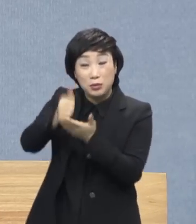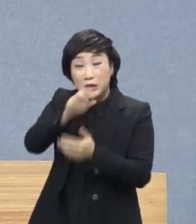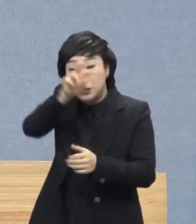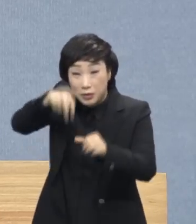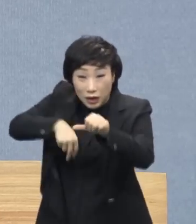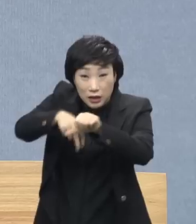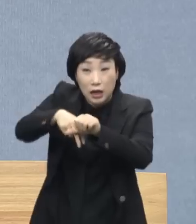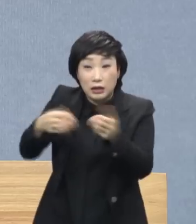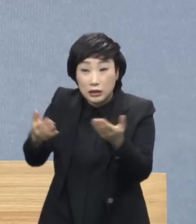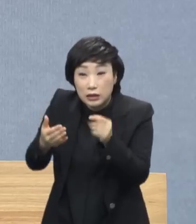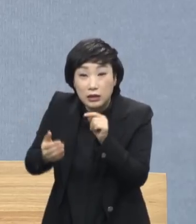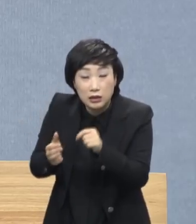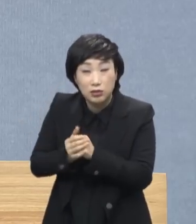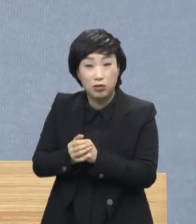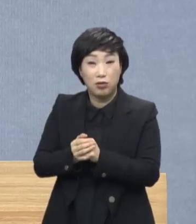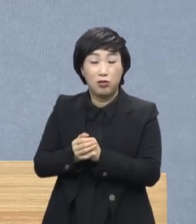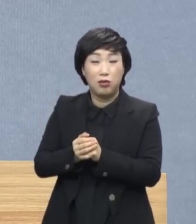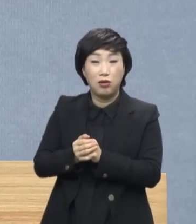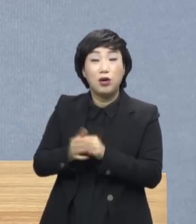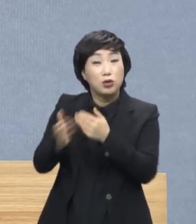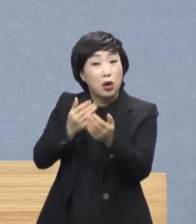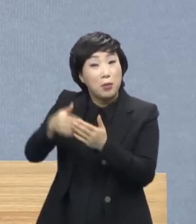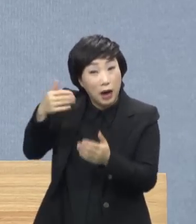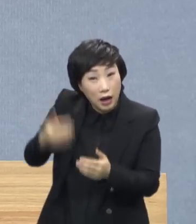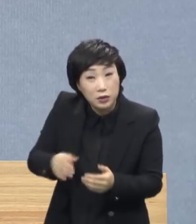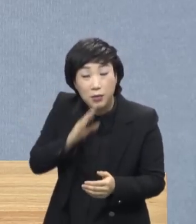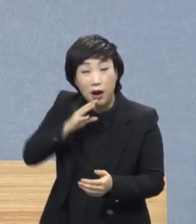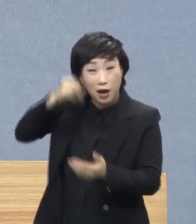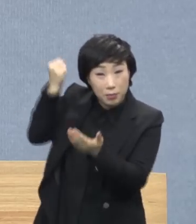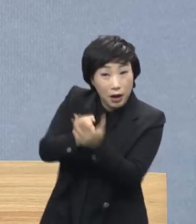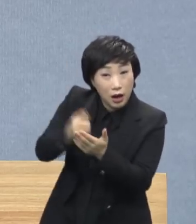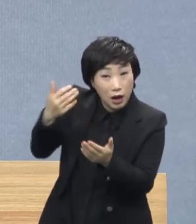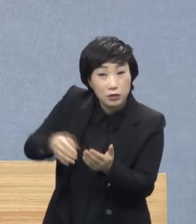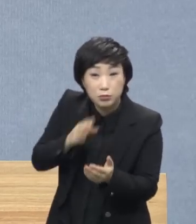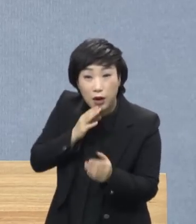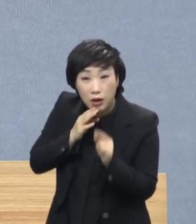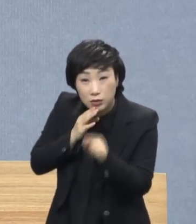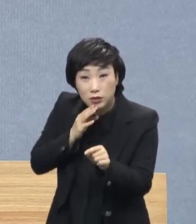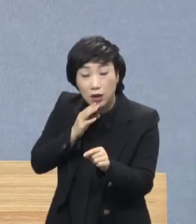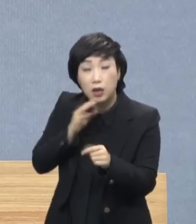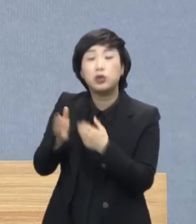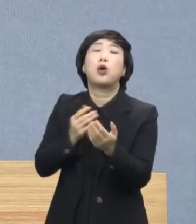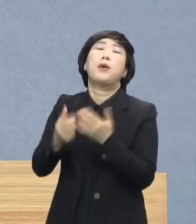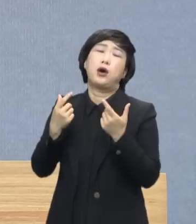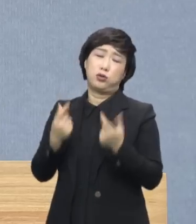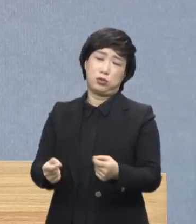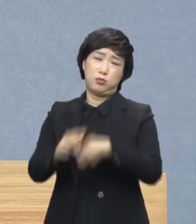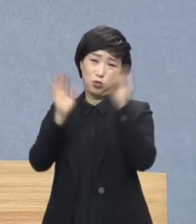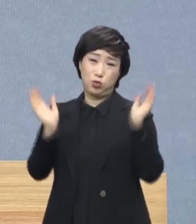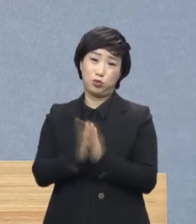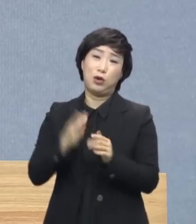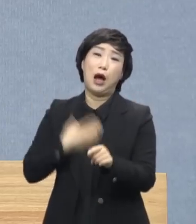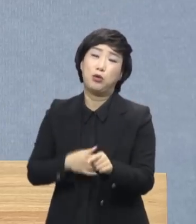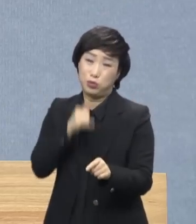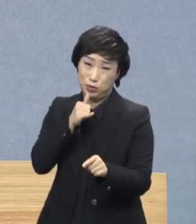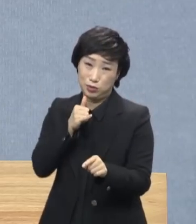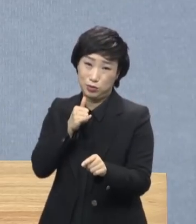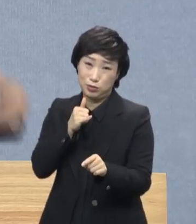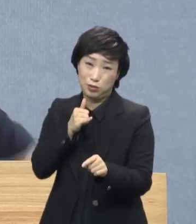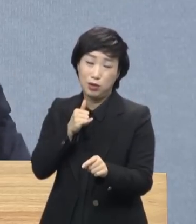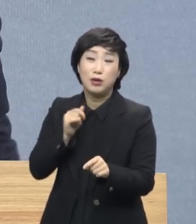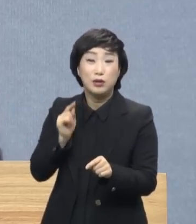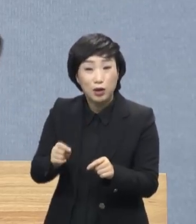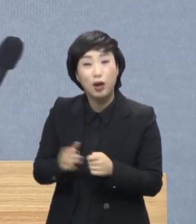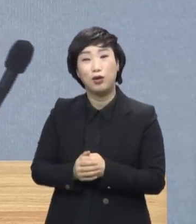십자가라는 중대사를 놓고 아직 경험했지만 경험 안 했지만 경험하신 것처럼 먼저